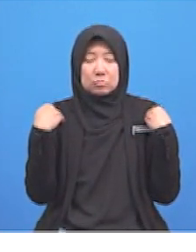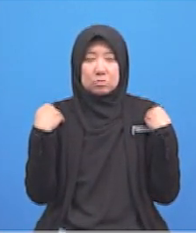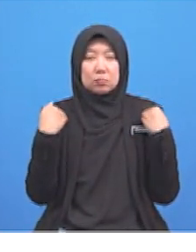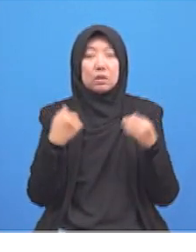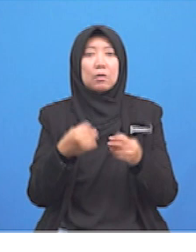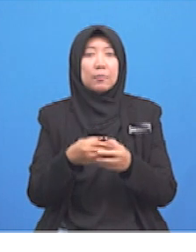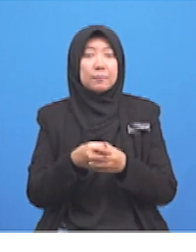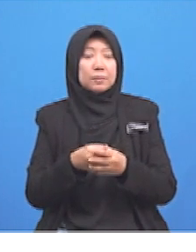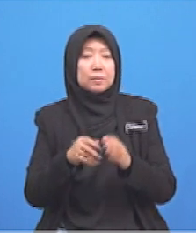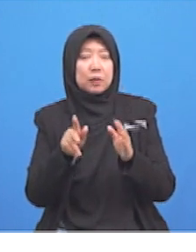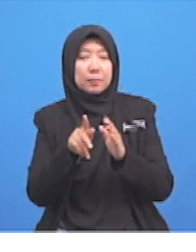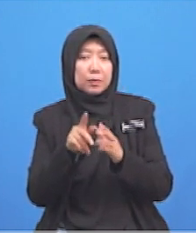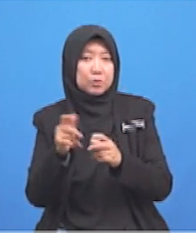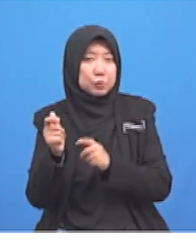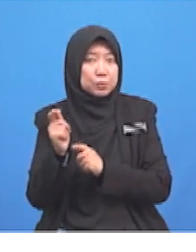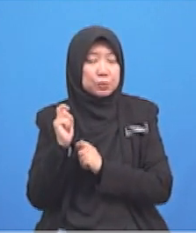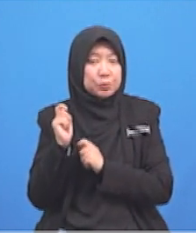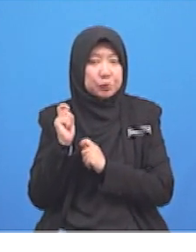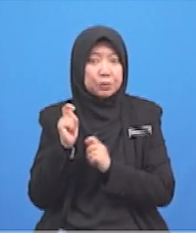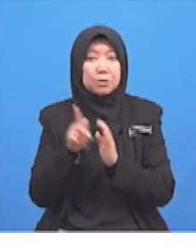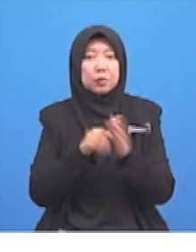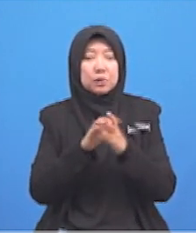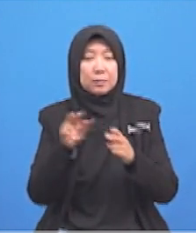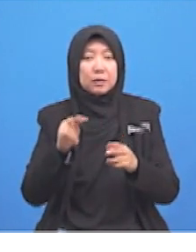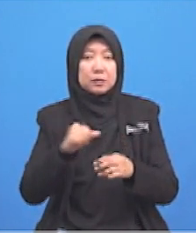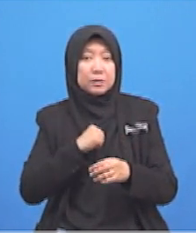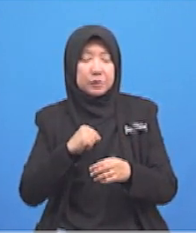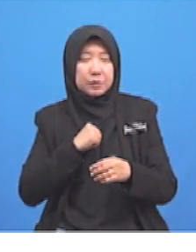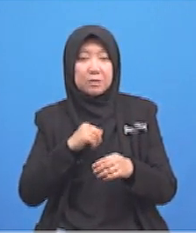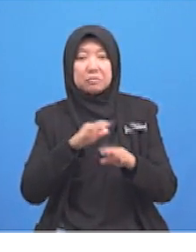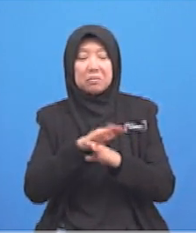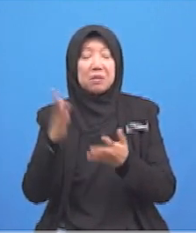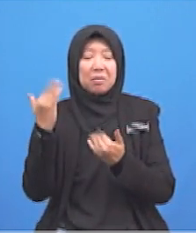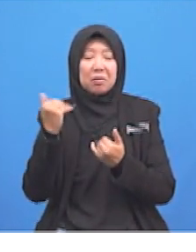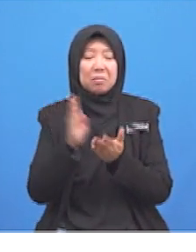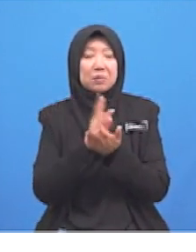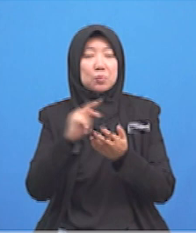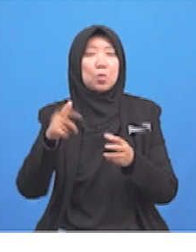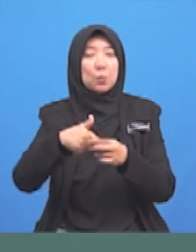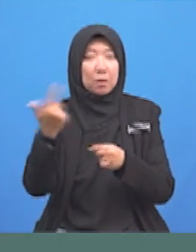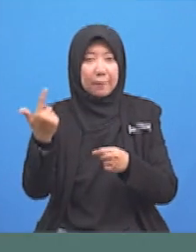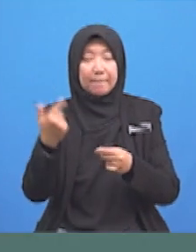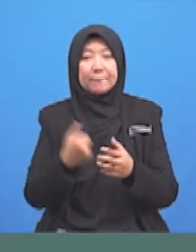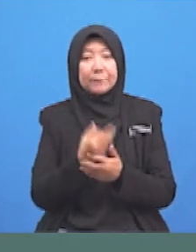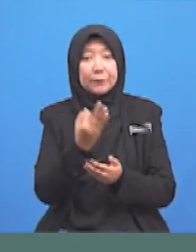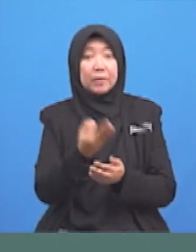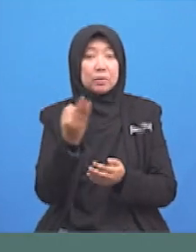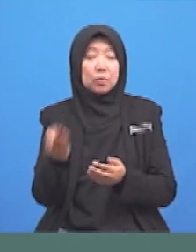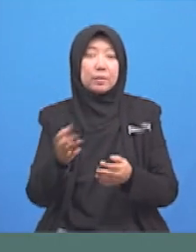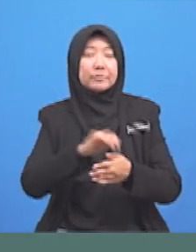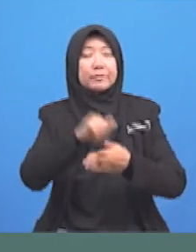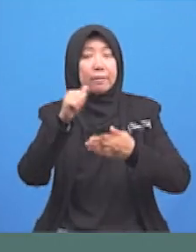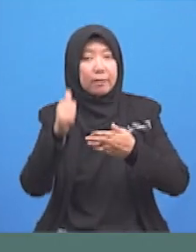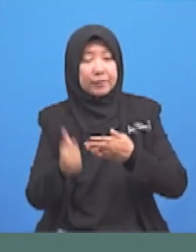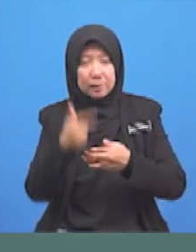keselamatan sendiri dan dapat menjaga keamanan tanpa mengharapkan bantuan luar. Faktor yang terakhir